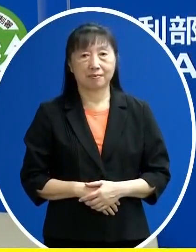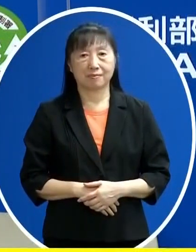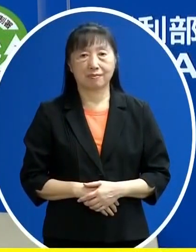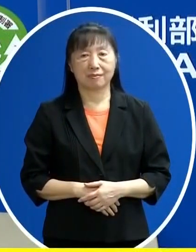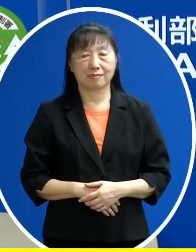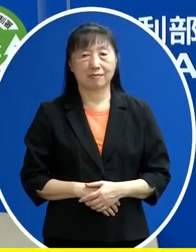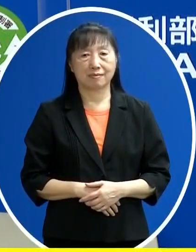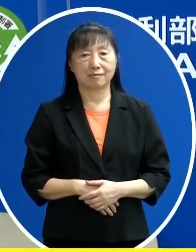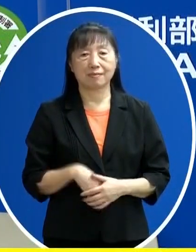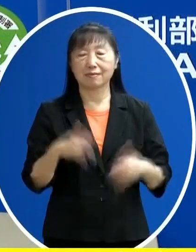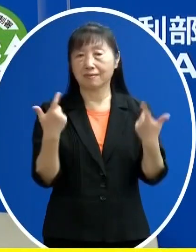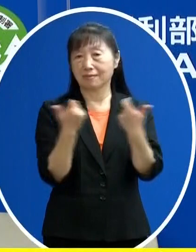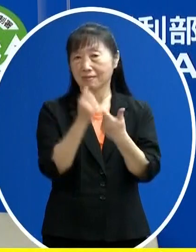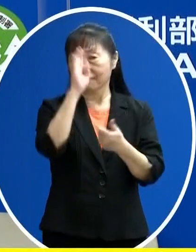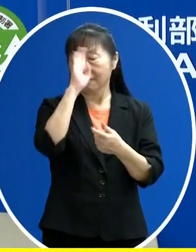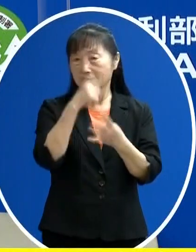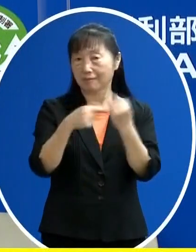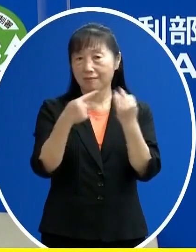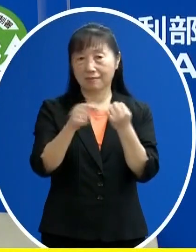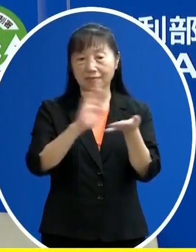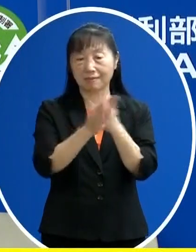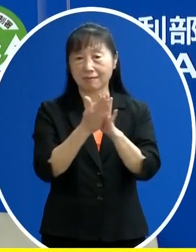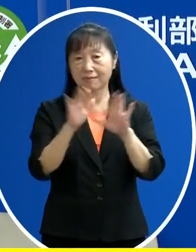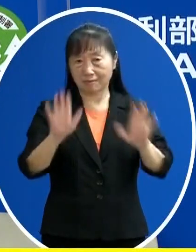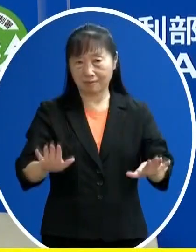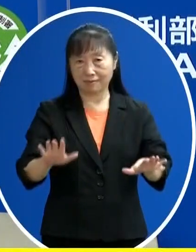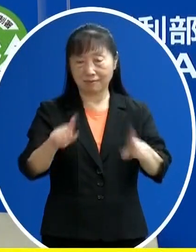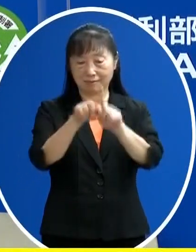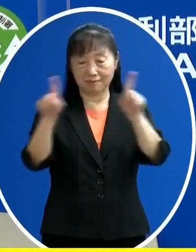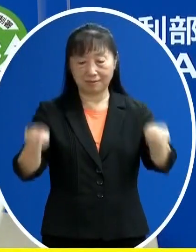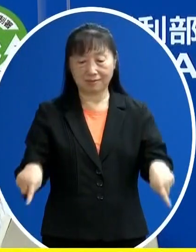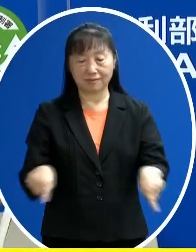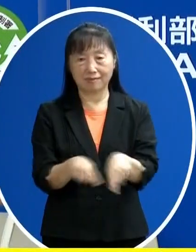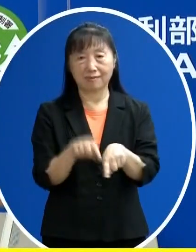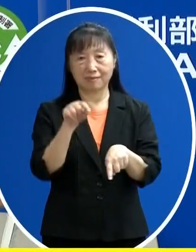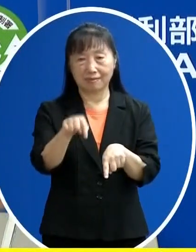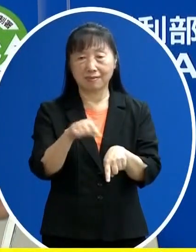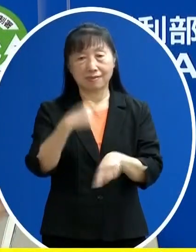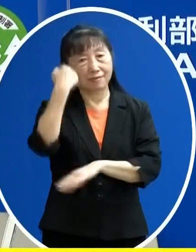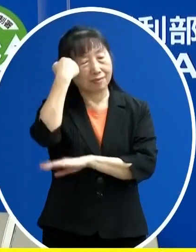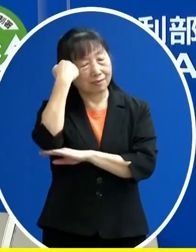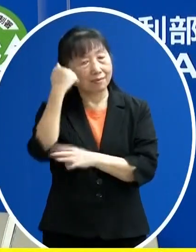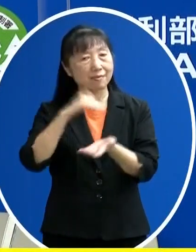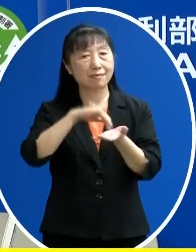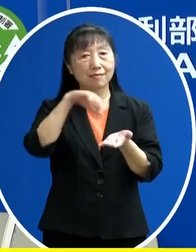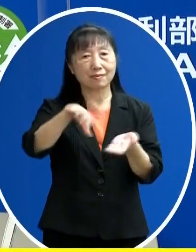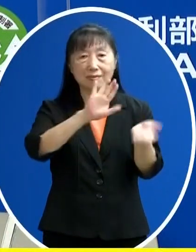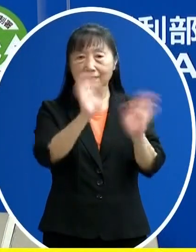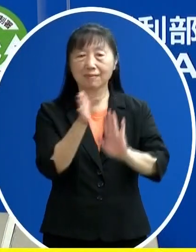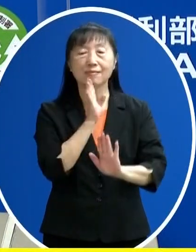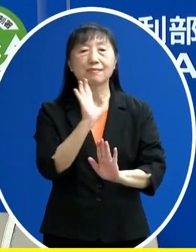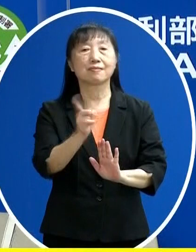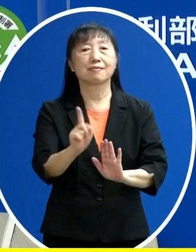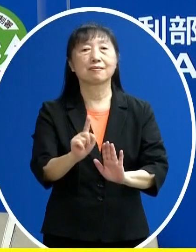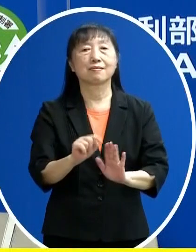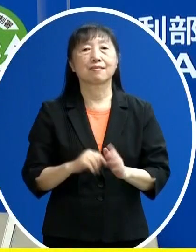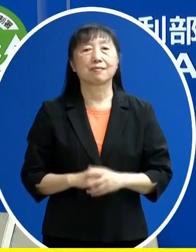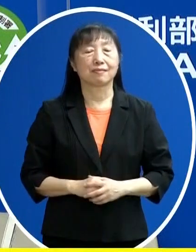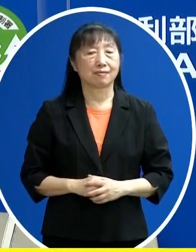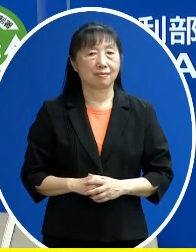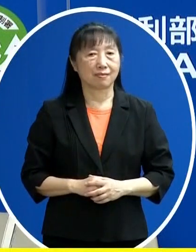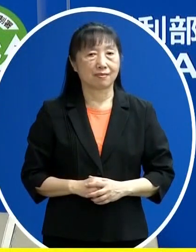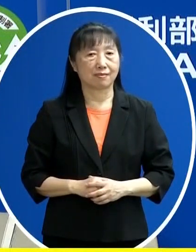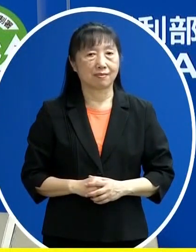那搭配着这个病例数的变化，我们也给大家看一下目前的，住院收治的一个情形，大家可以看到这